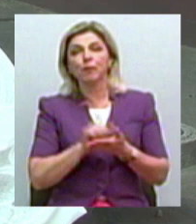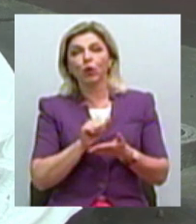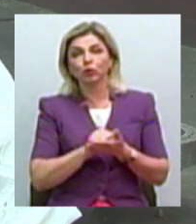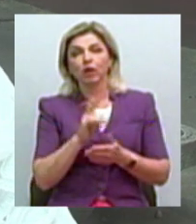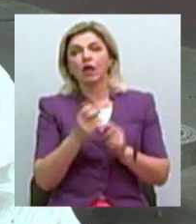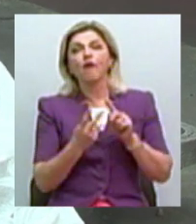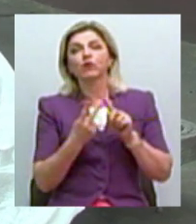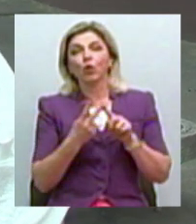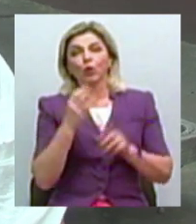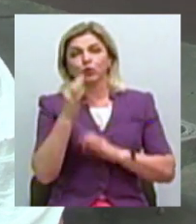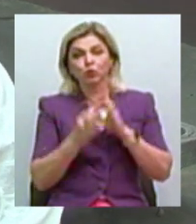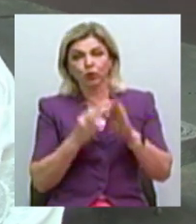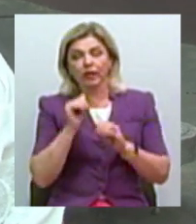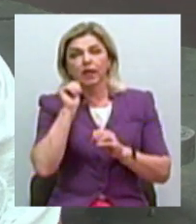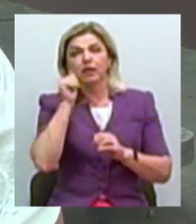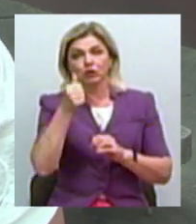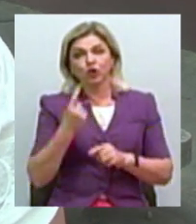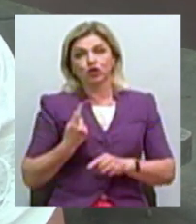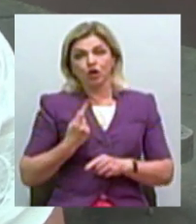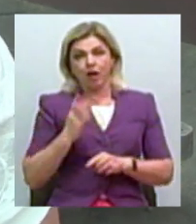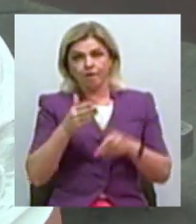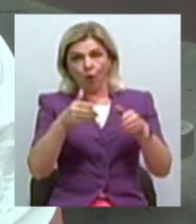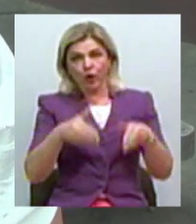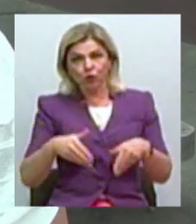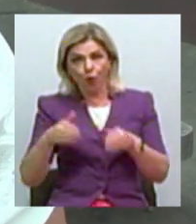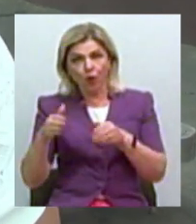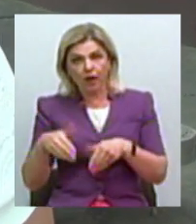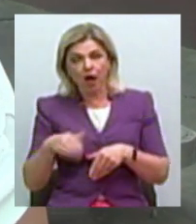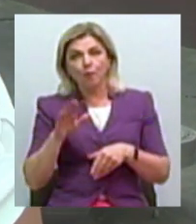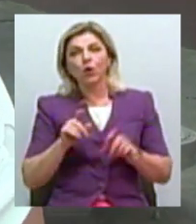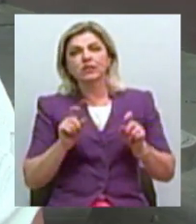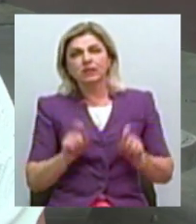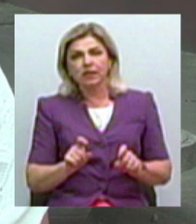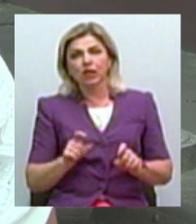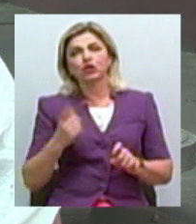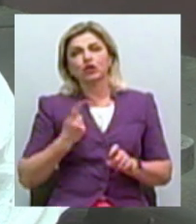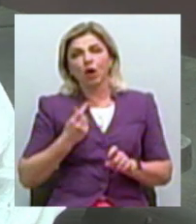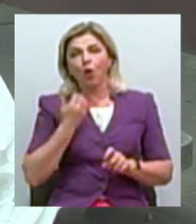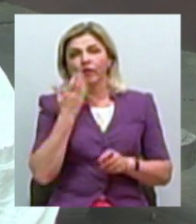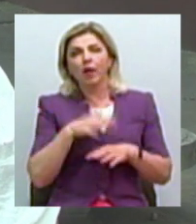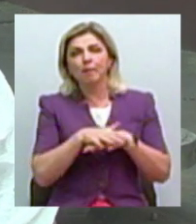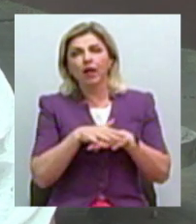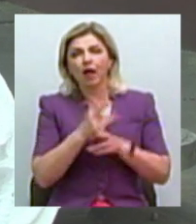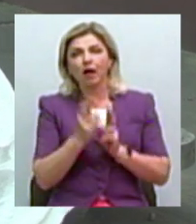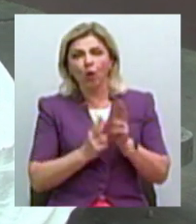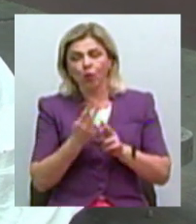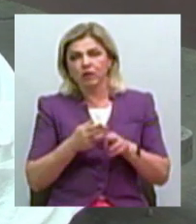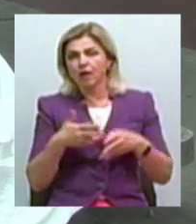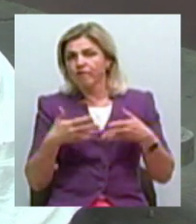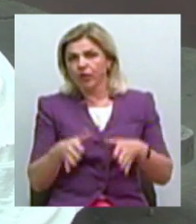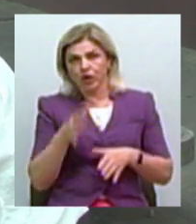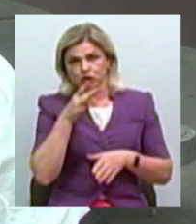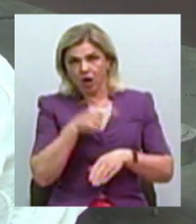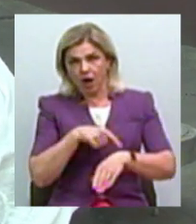на наступні сутки, чекаючи в коридорі. Потім вони сиділи, коли їх перерахують. Це дуже велика втрата часу